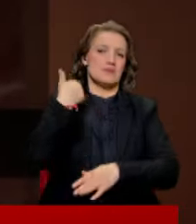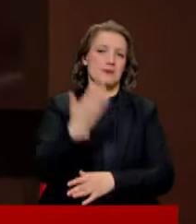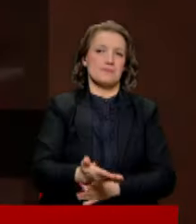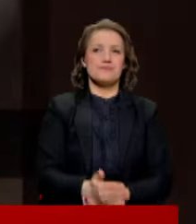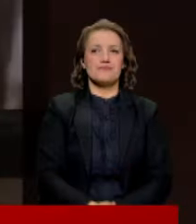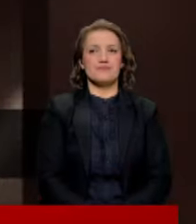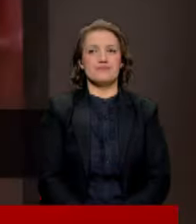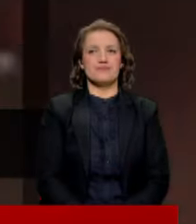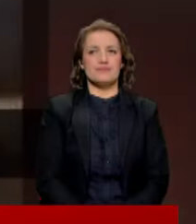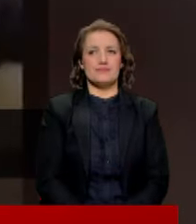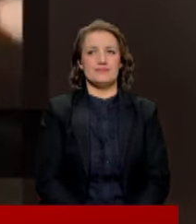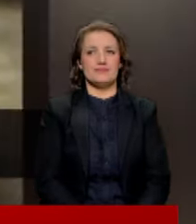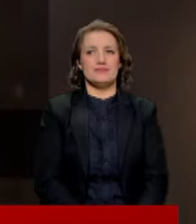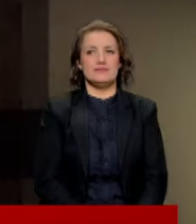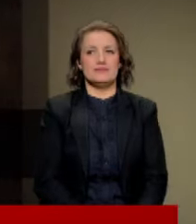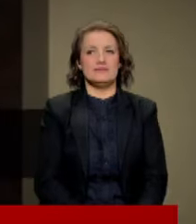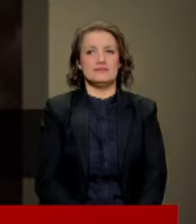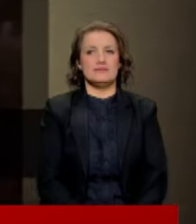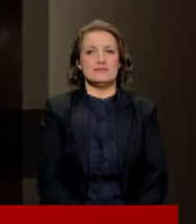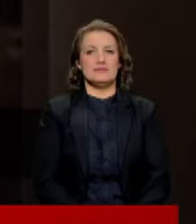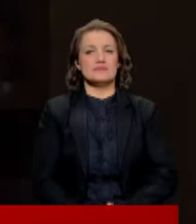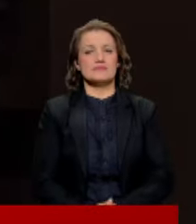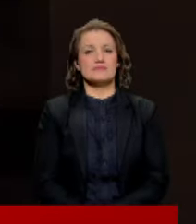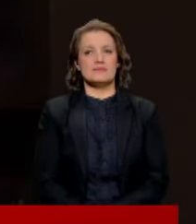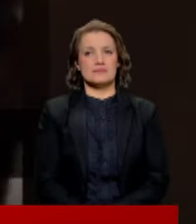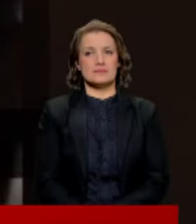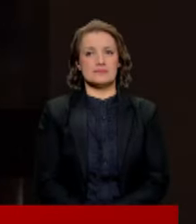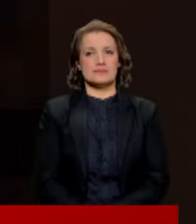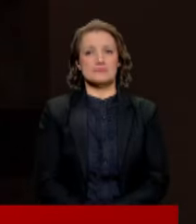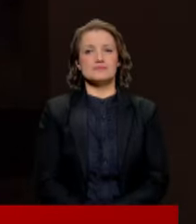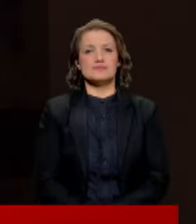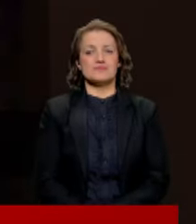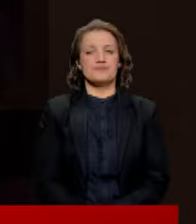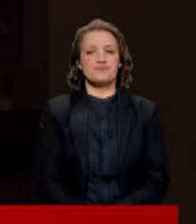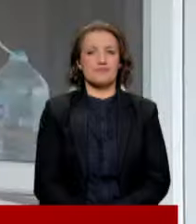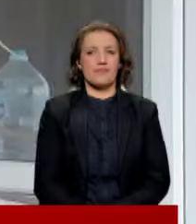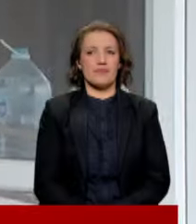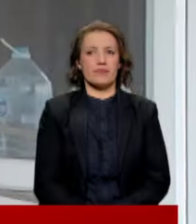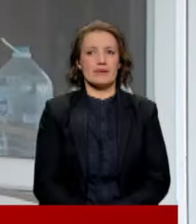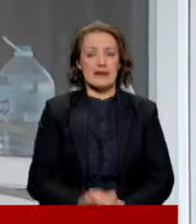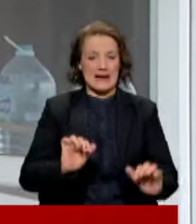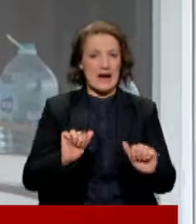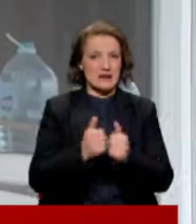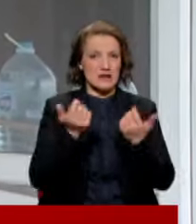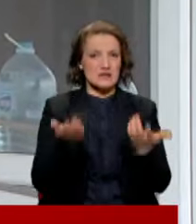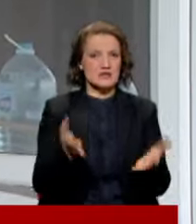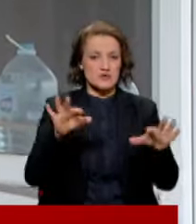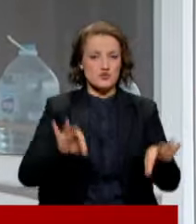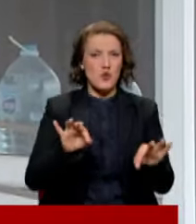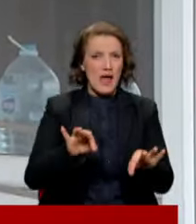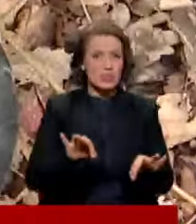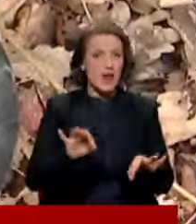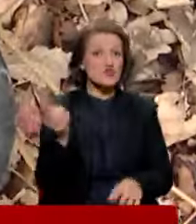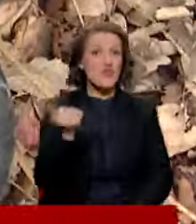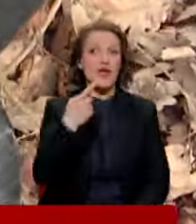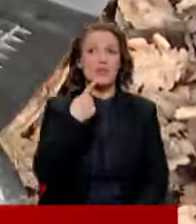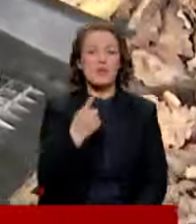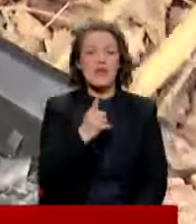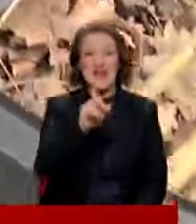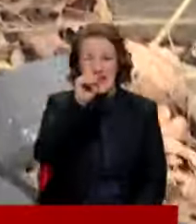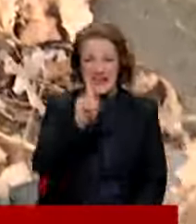misiniz? Abi, iyi misin? Duyuyor musun? Var mı bir şey? Abi konuşsun abi. Kazaydı. Şu anda bildiğiniz cinayet yani. Olay